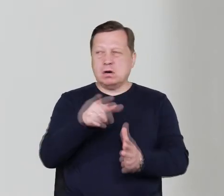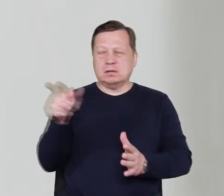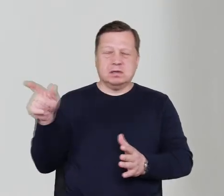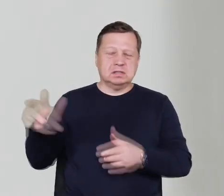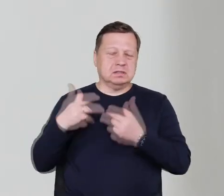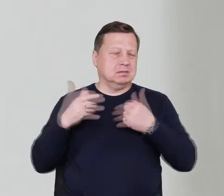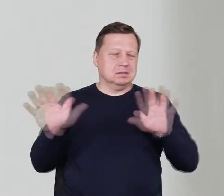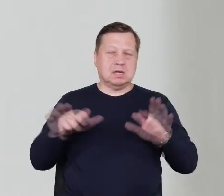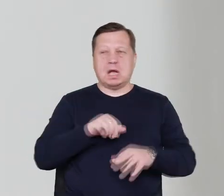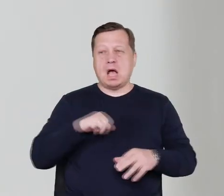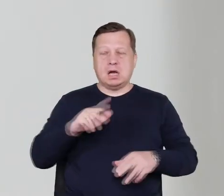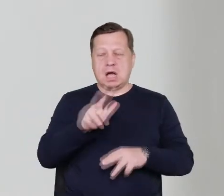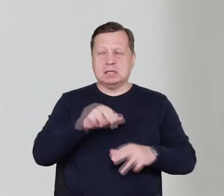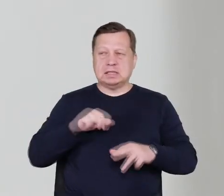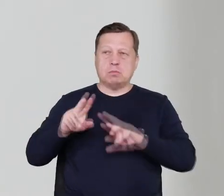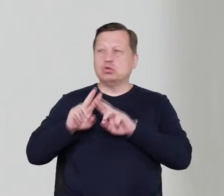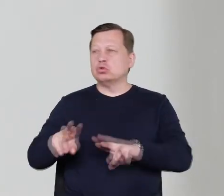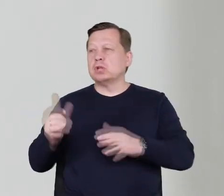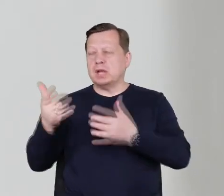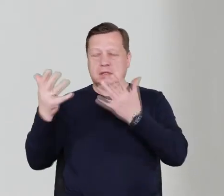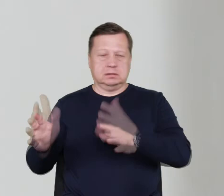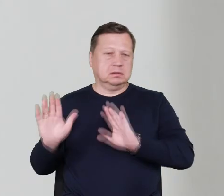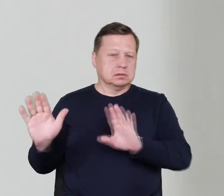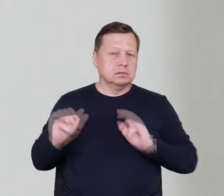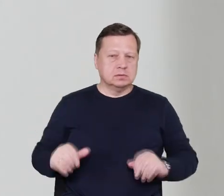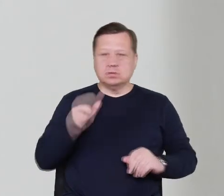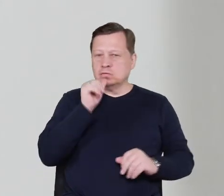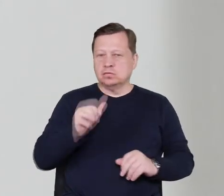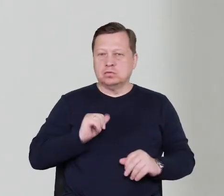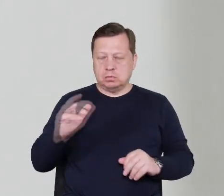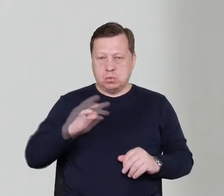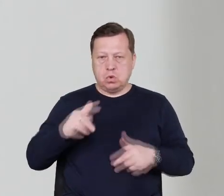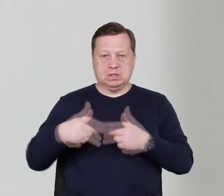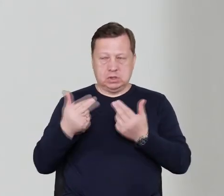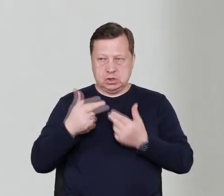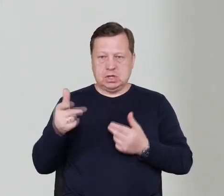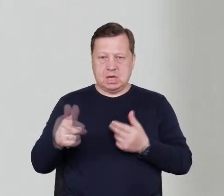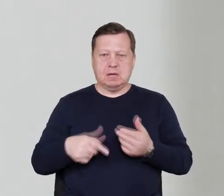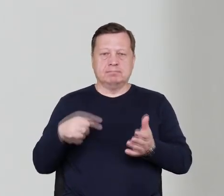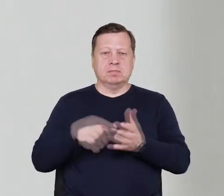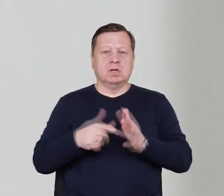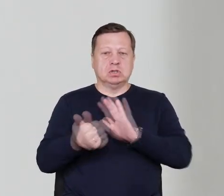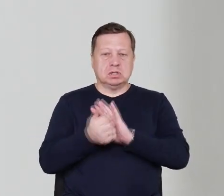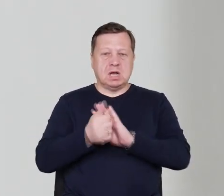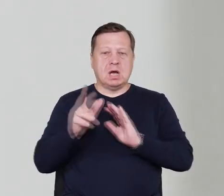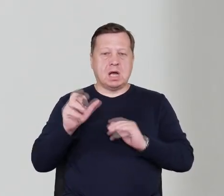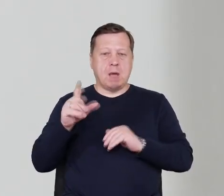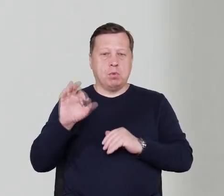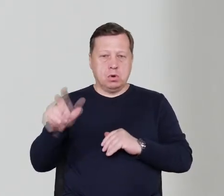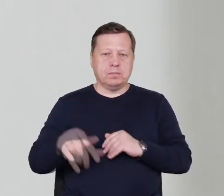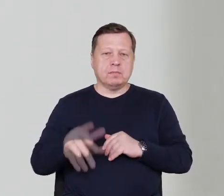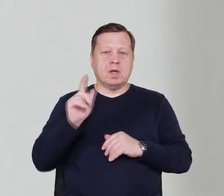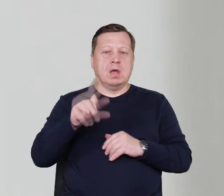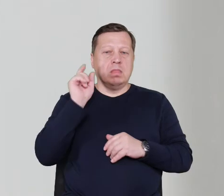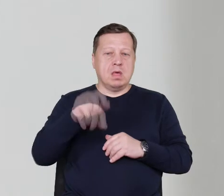mówiłem na początku o tym widzę to jak próbujemy mieliśmy wczoraj dograne go dziennikarze o 16:00 w Kabulu 18-100 telefon z